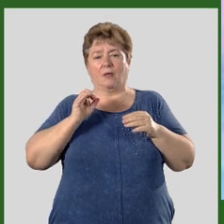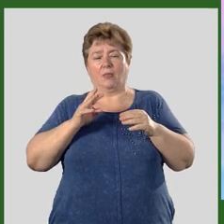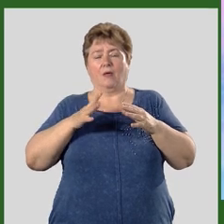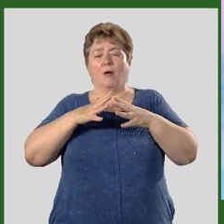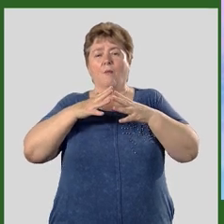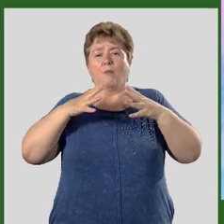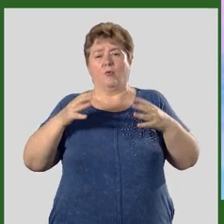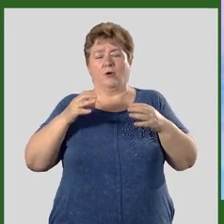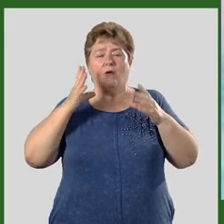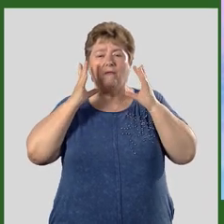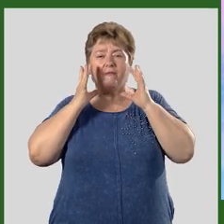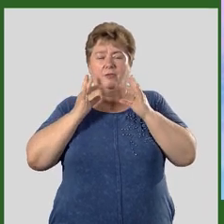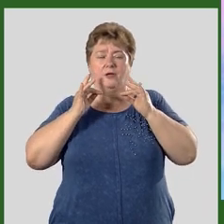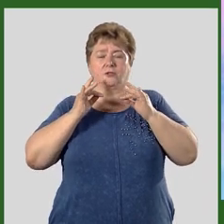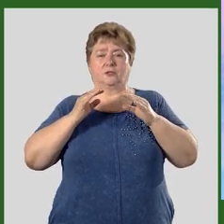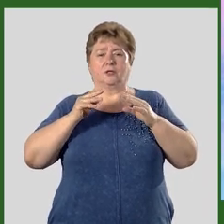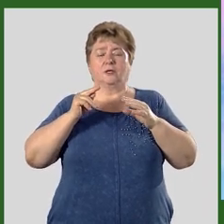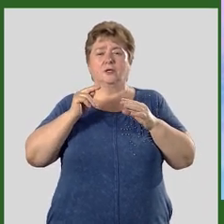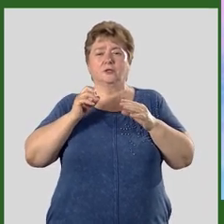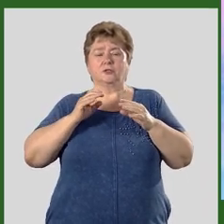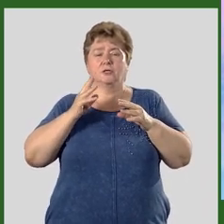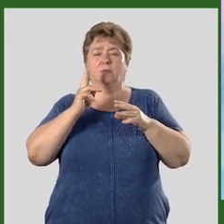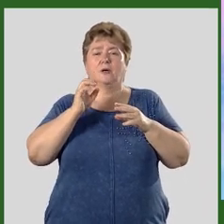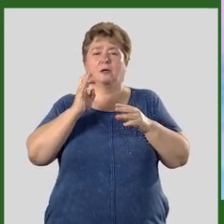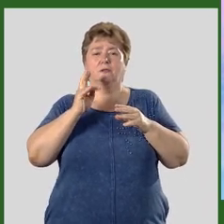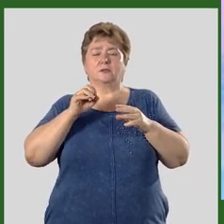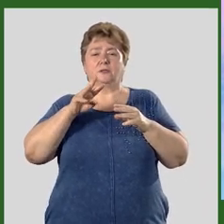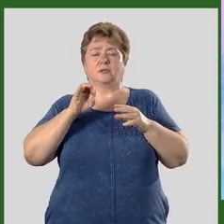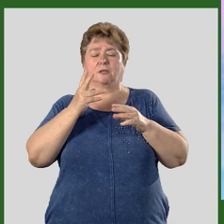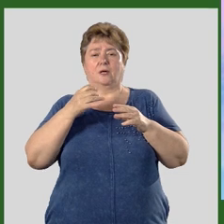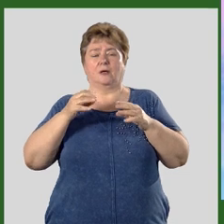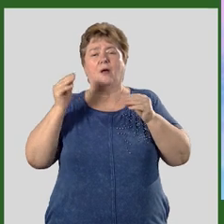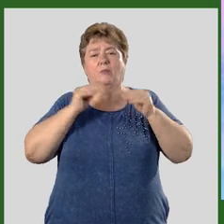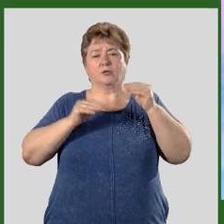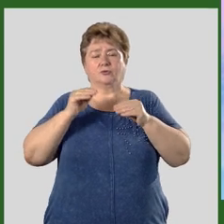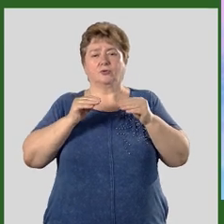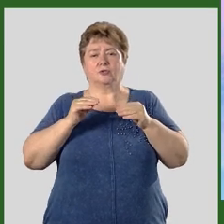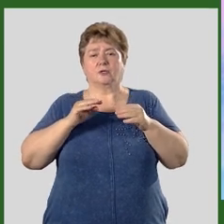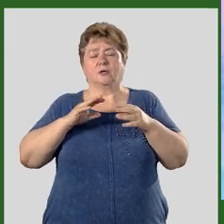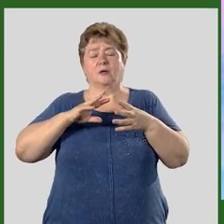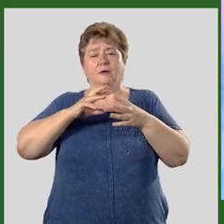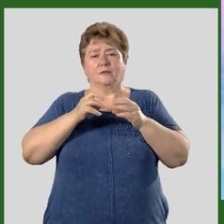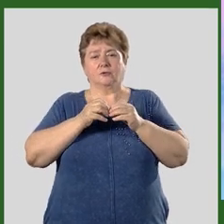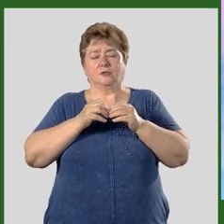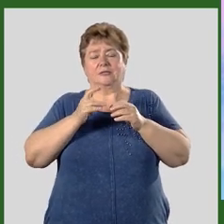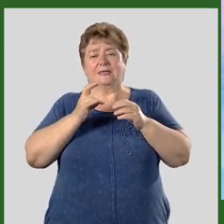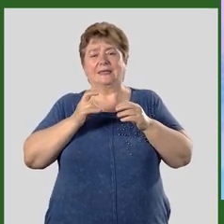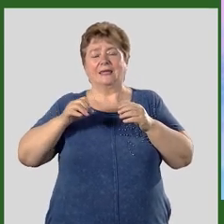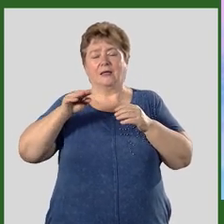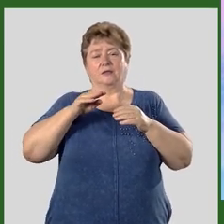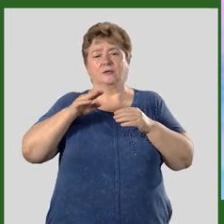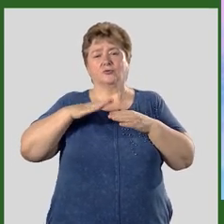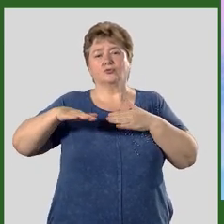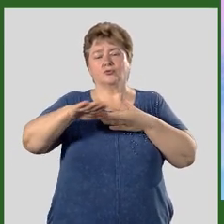более влажные по сравнению с континентальными, образующимися над сушей.